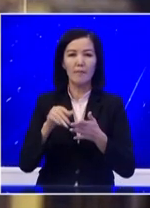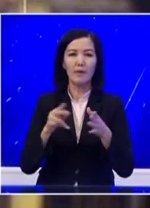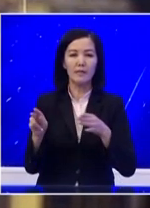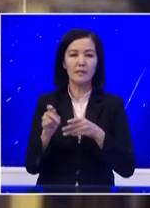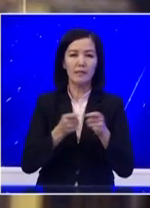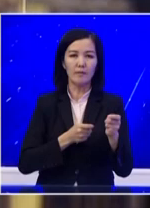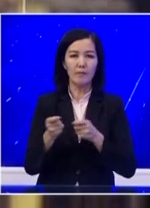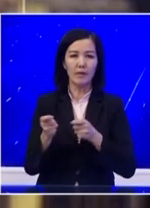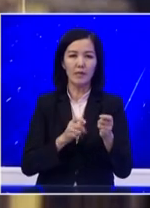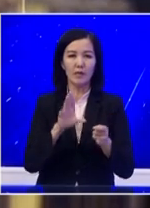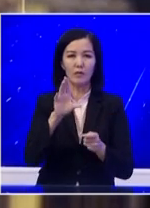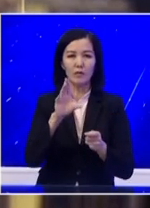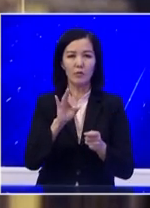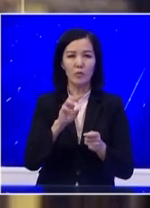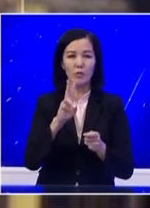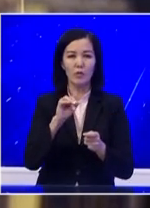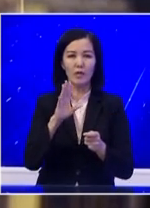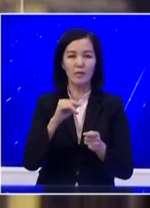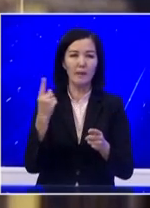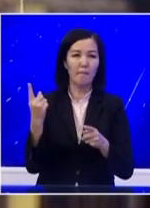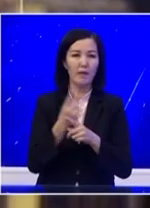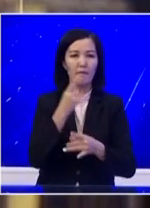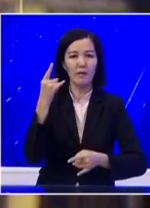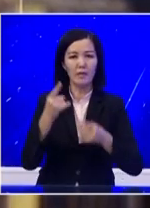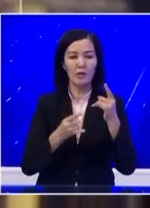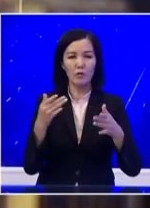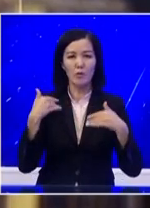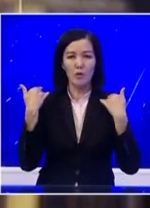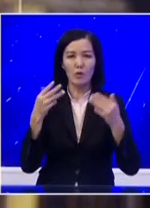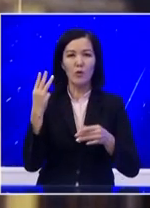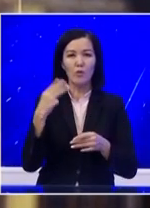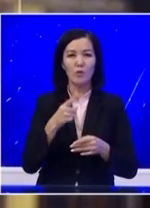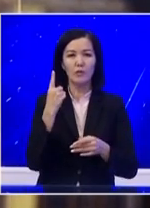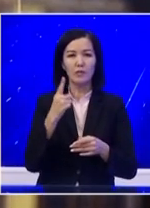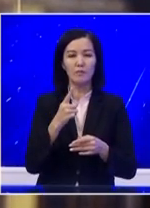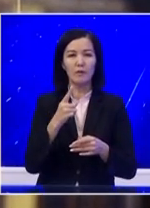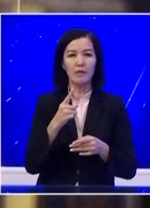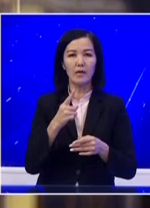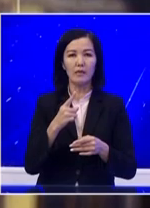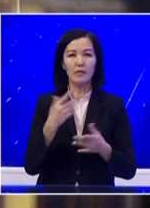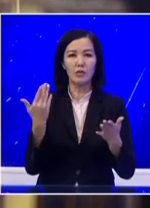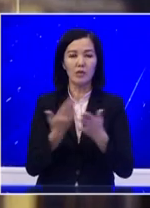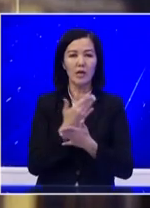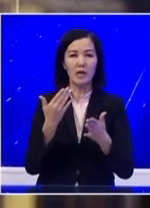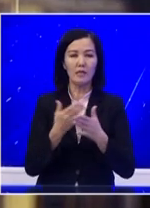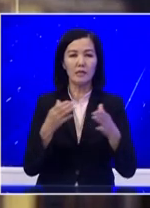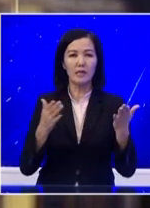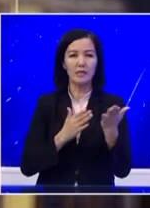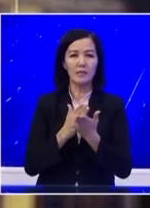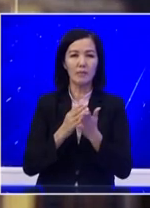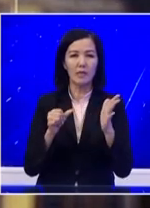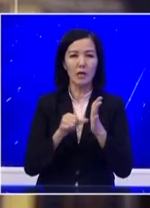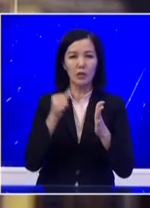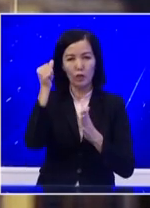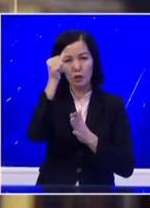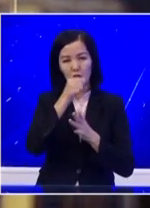Сойыл атты тұңғыш тележобасын жарыққа шығарды. 31-ші арнаның информбюро жаңалықтар қызметінде 6 жыл жетекшілік етіп, осы